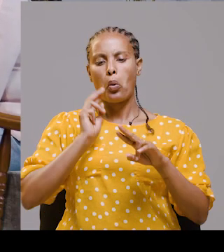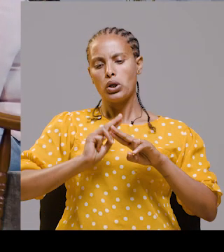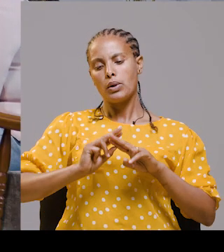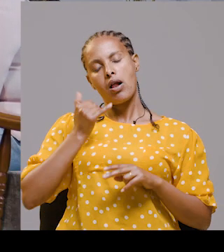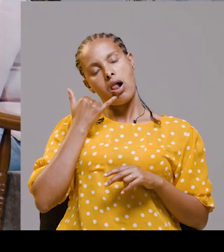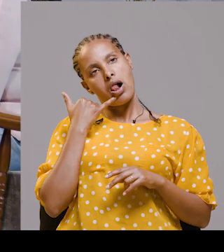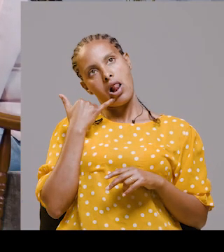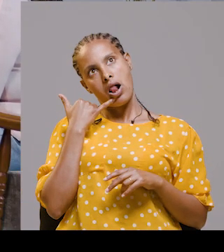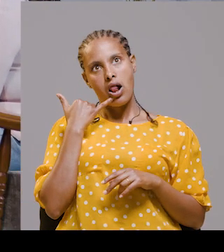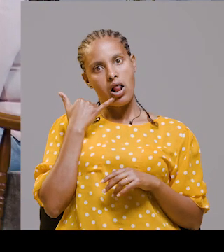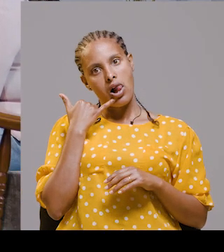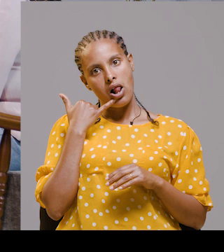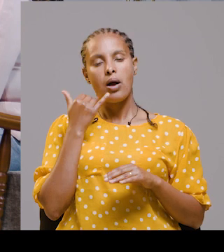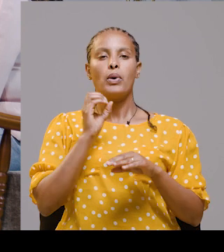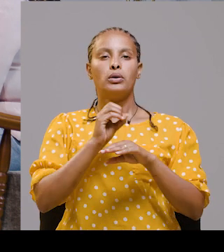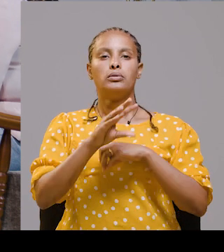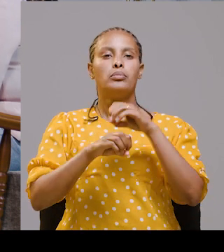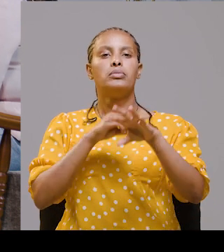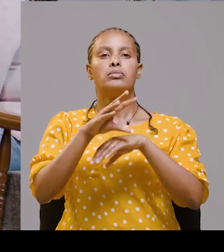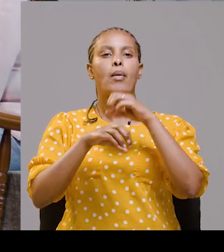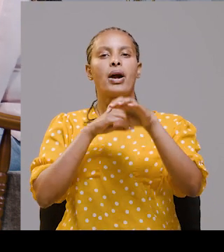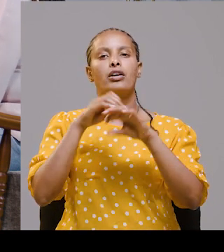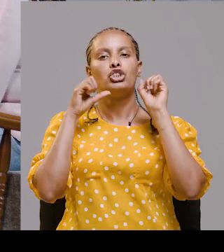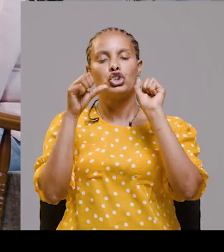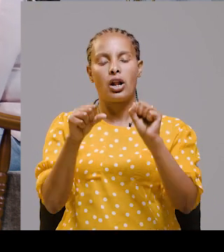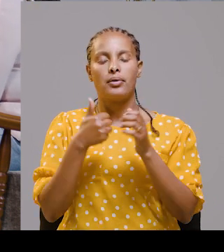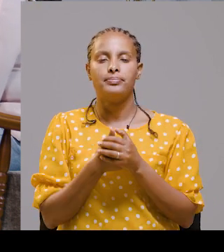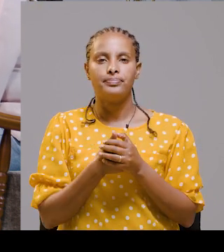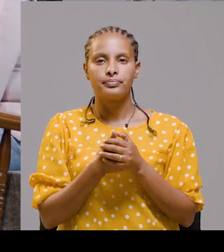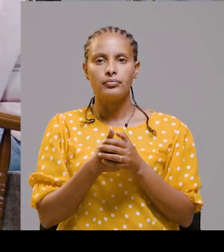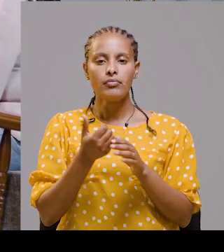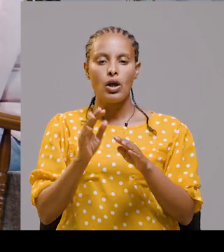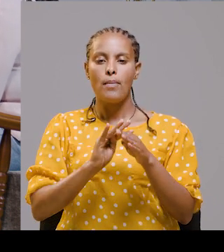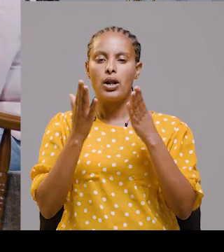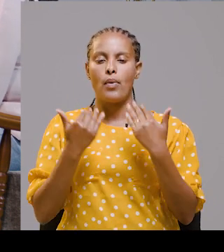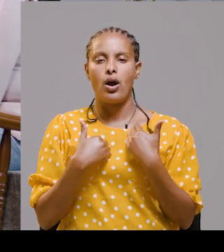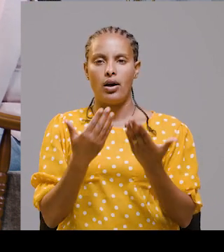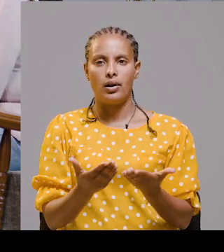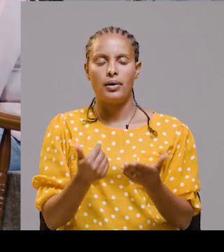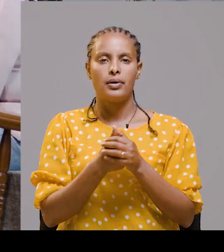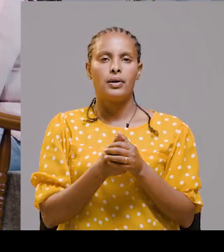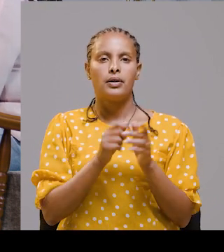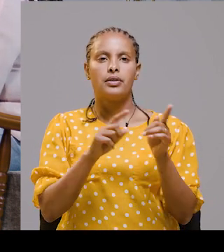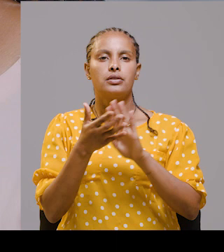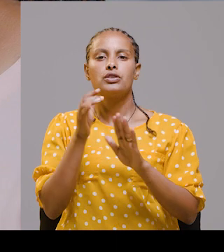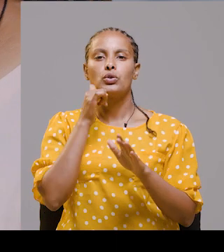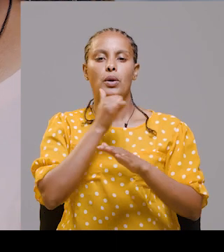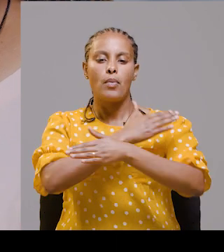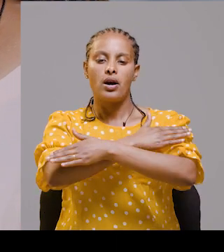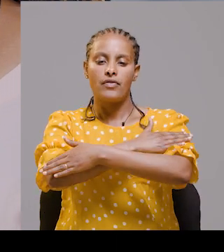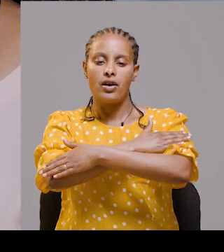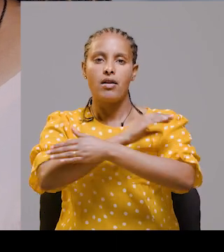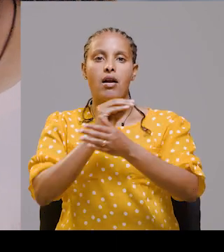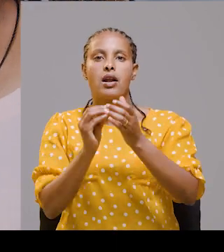ብለው በማንኛውም ሰዓት ላይ በማንኛውም ጊዜ ላይ እንደዚህ አይነት ችግሮችን ማማከር ይቻላል። ባለሙያዎች አሉ። እንደ ሴቶች ማረፊያና